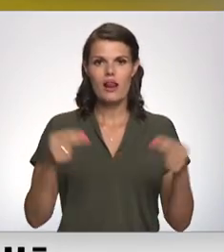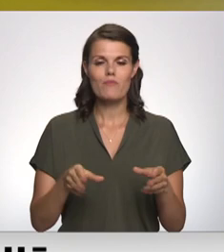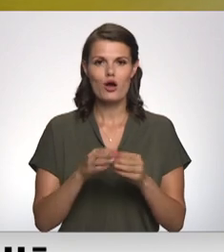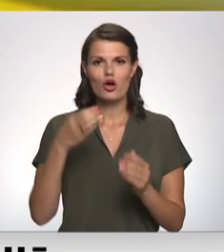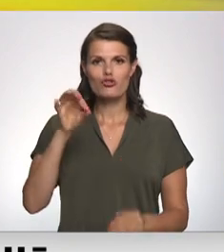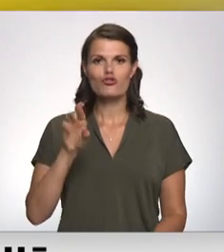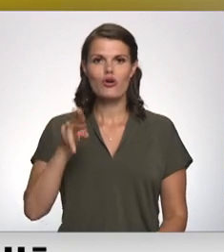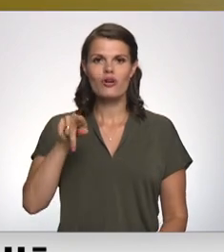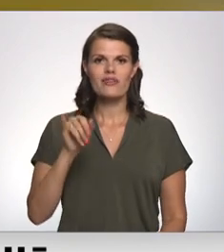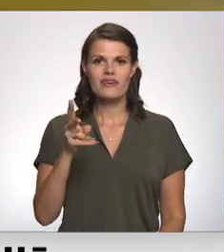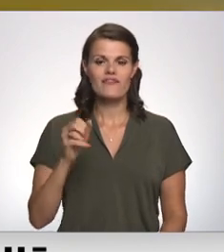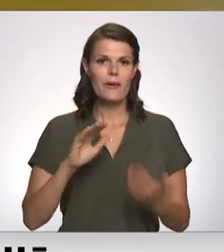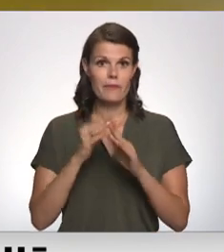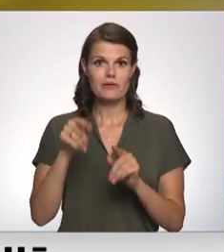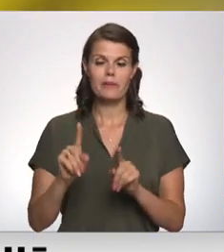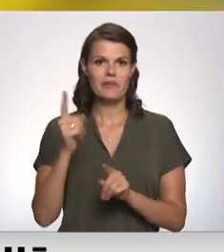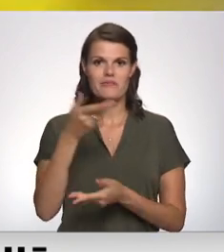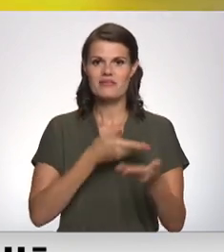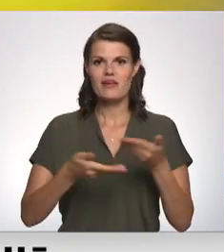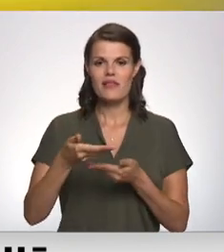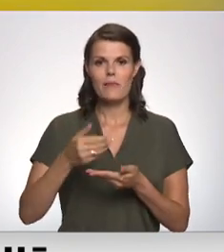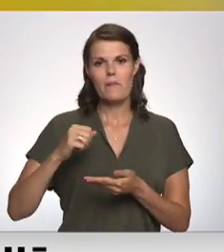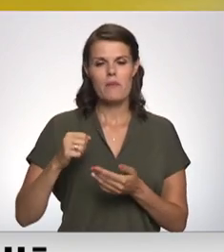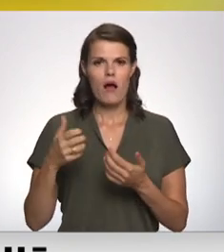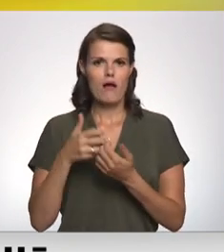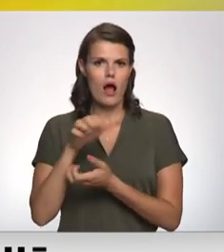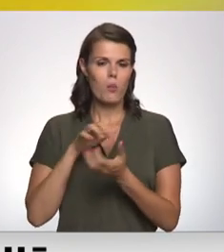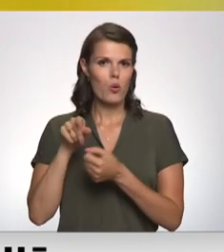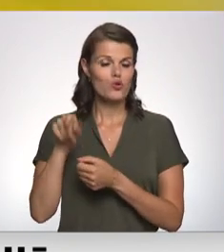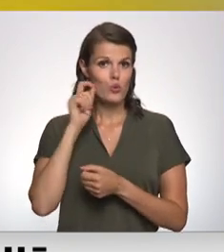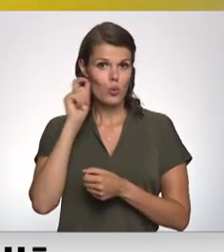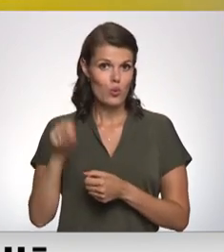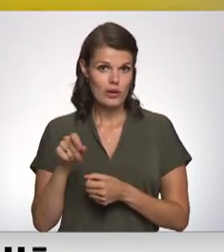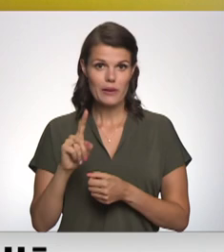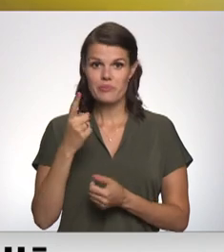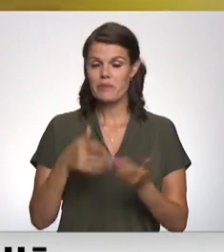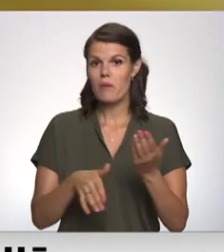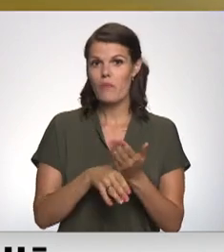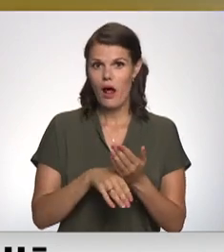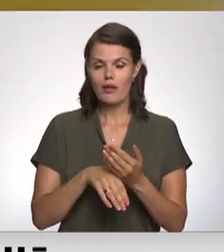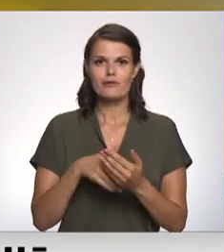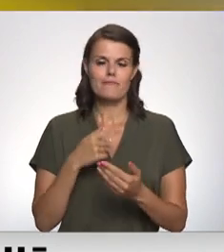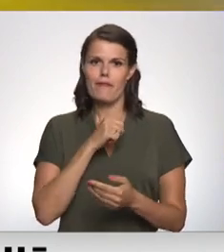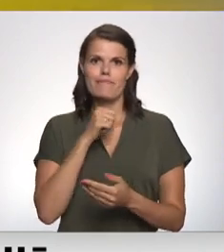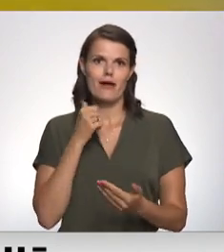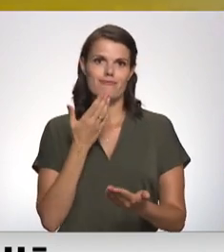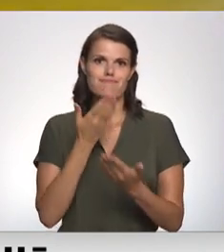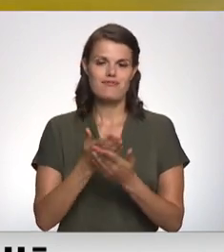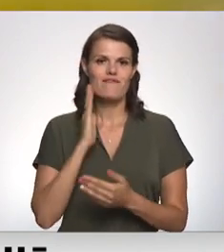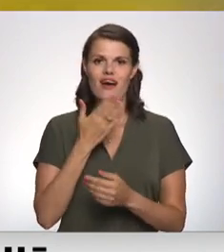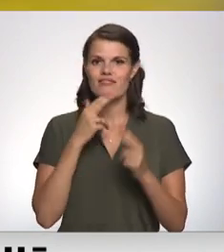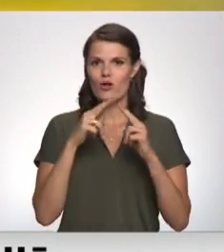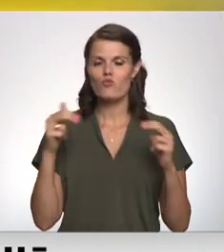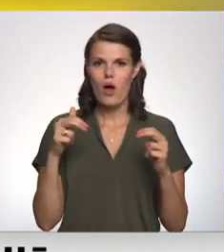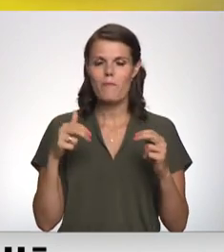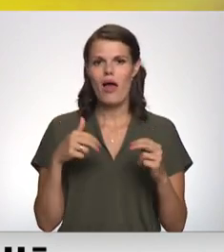Čortkivas pilsētu, iegūstot pirmo sadarbības partneri kara plosītajā Ukrainā. Pirmo palīdzīgo roku Talsinieks sniedz ar vasaras nometni